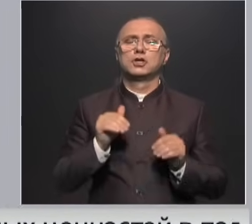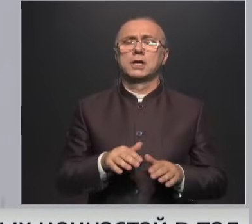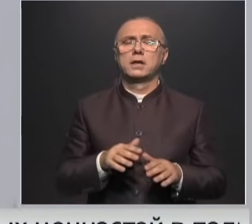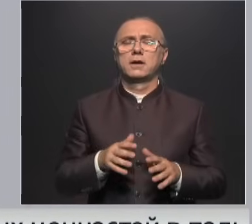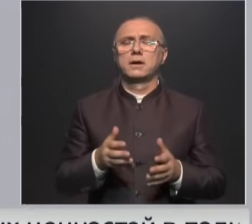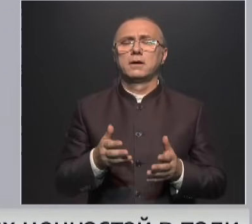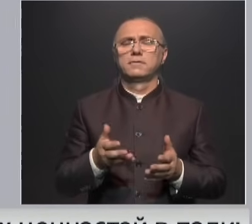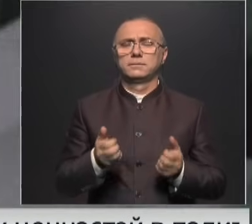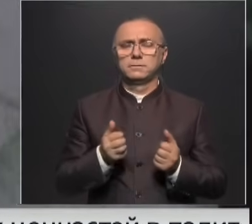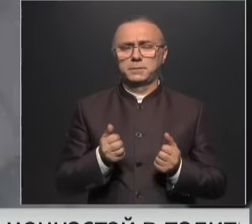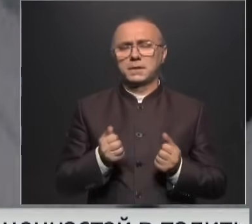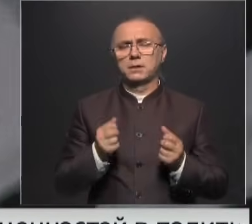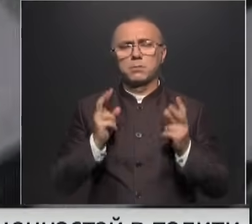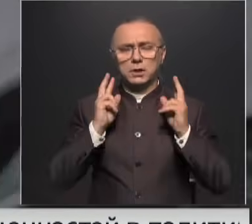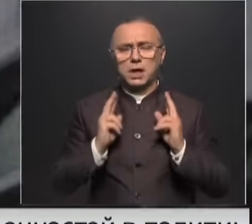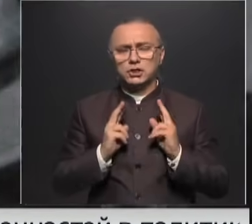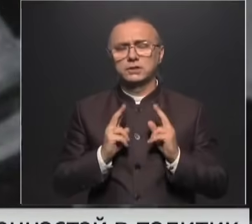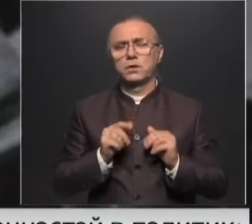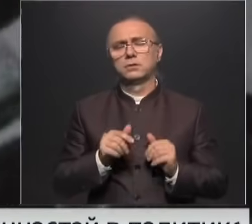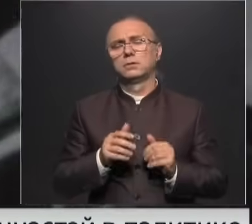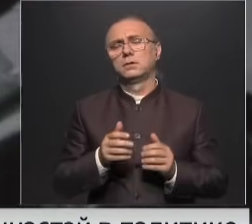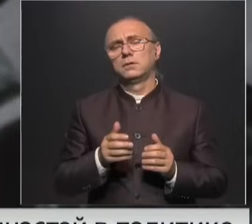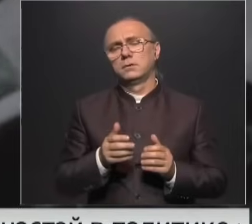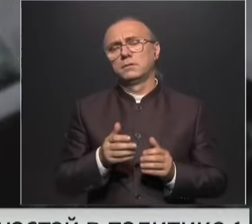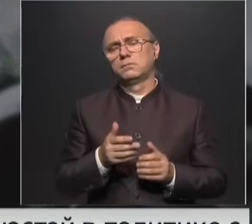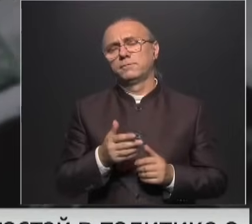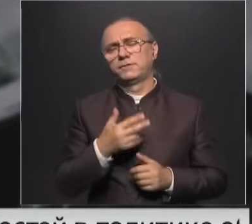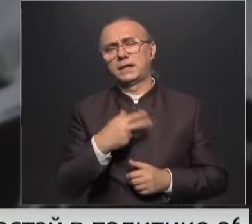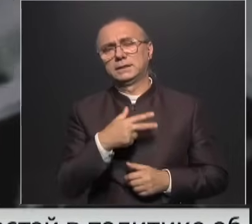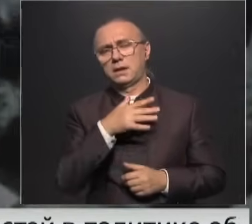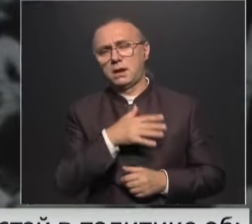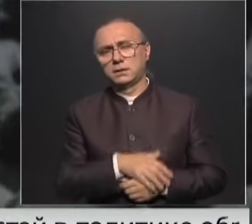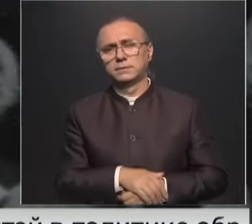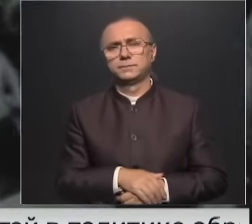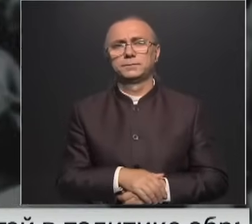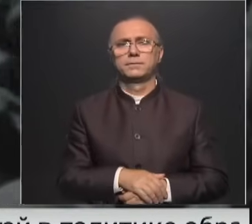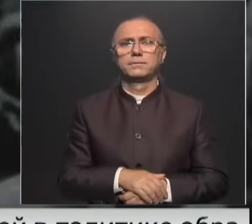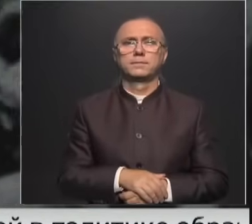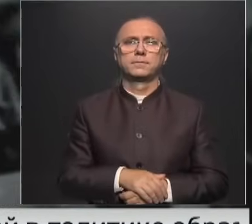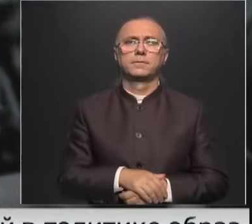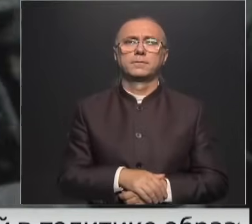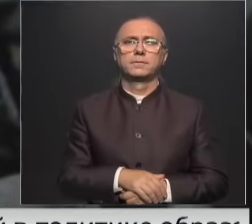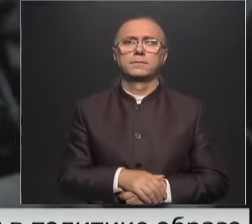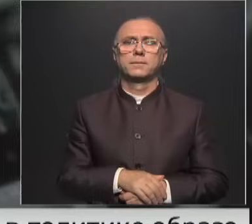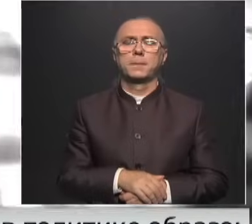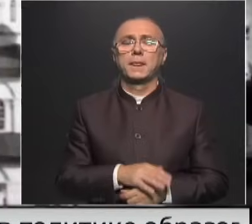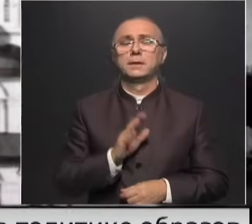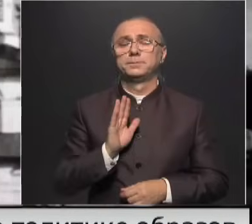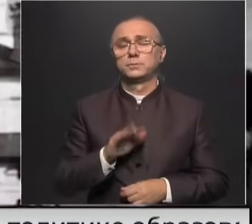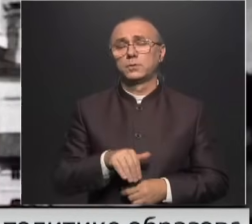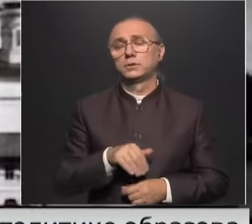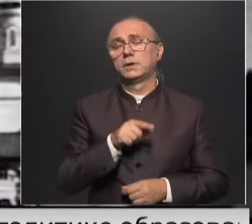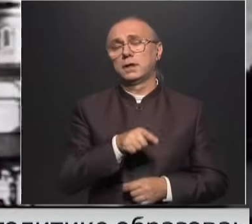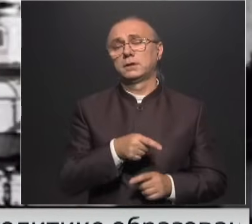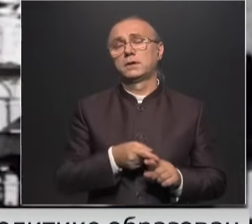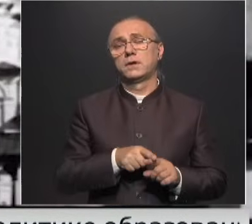зрелом возрасте, когда ему исполнилось 30 лет. В 1880 году его определили на послушание